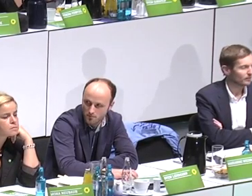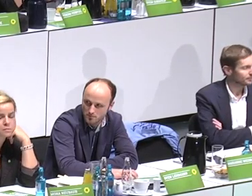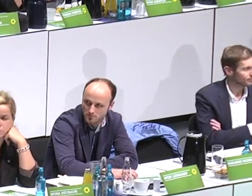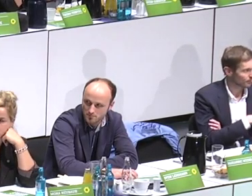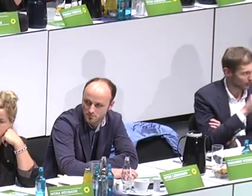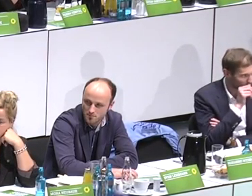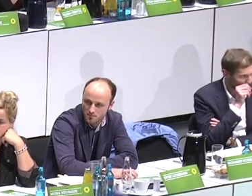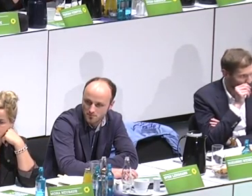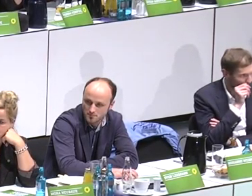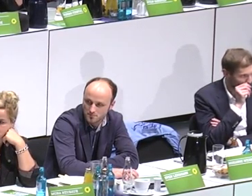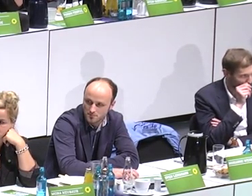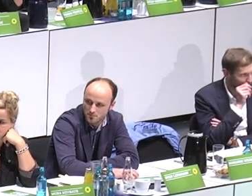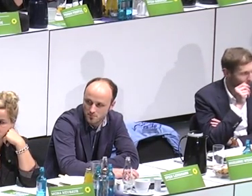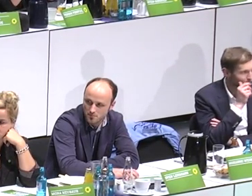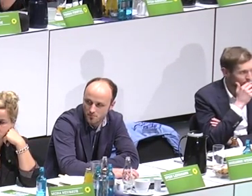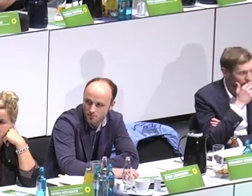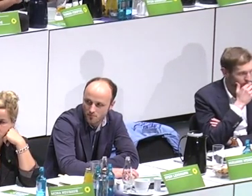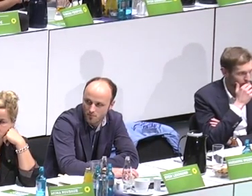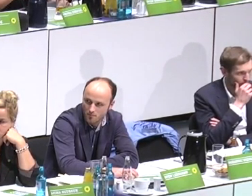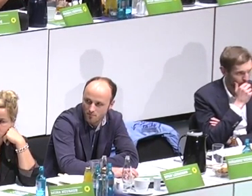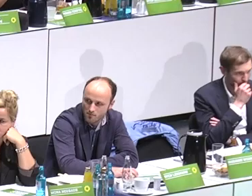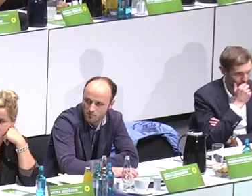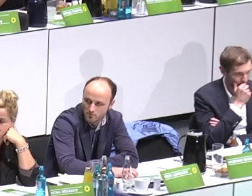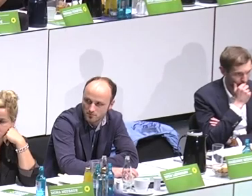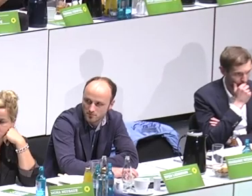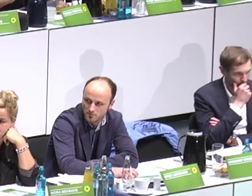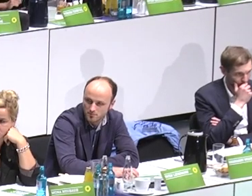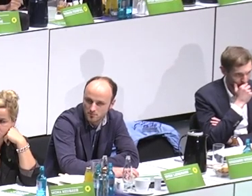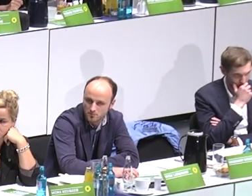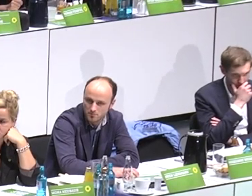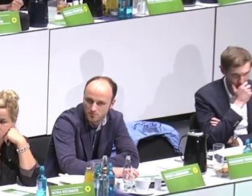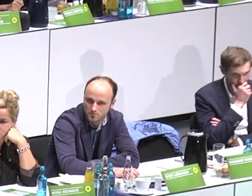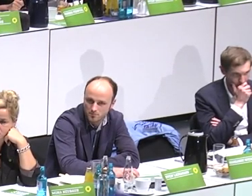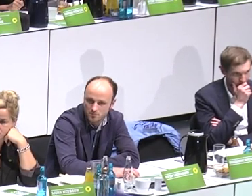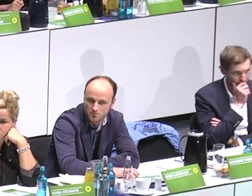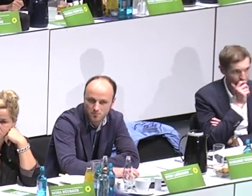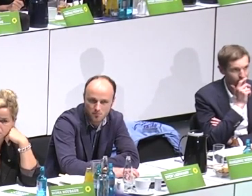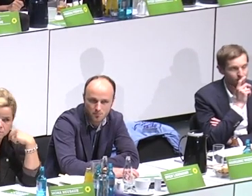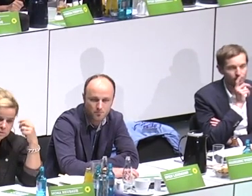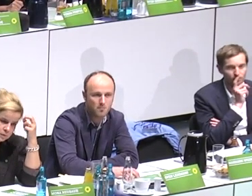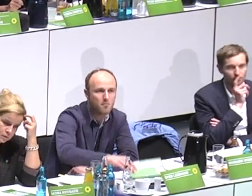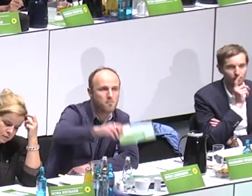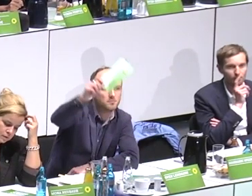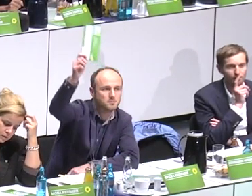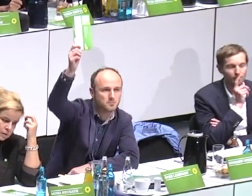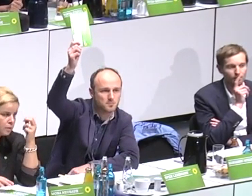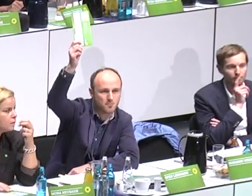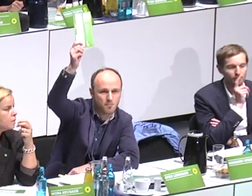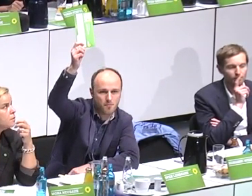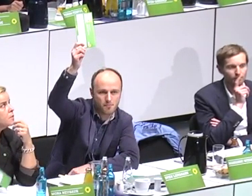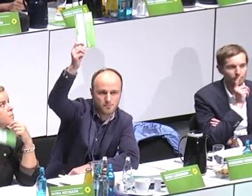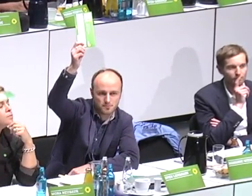Dann stimmen wir über den Geschäftsordnungsantrag ab. Und ich frage euch, wer für die Erweiterung der Debatte um einen Pro- und einen Kontra-Beitrag ist.